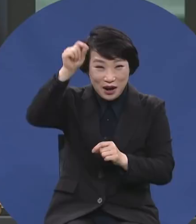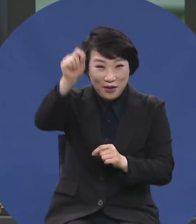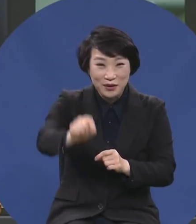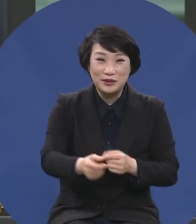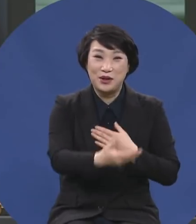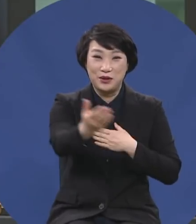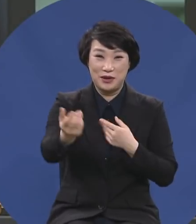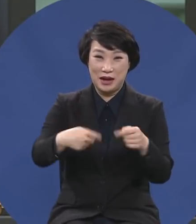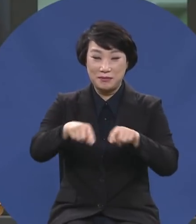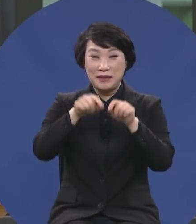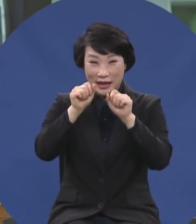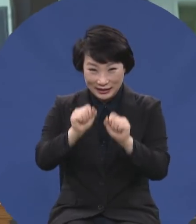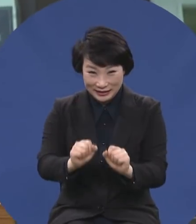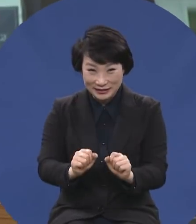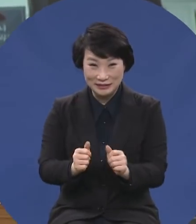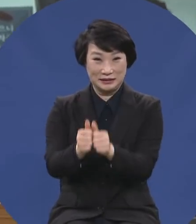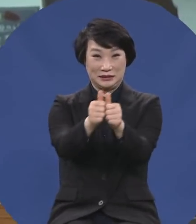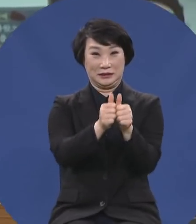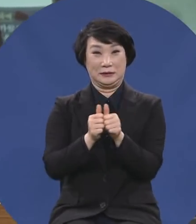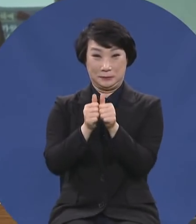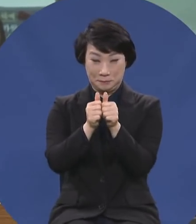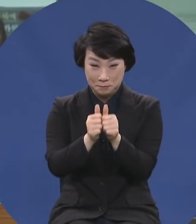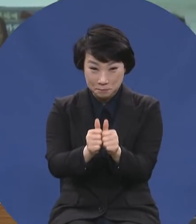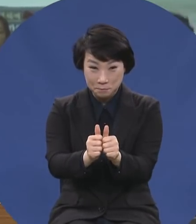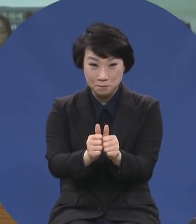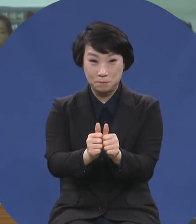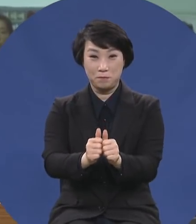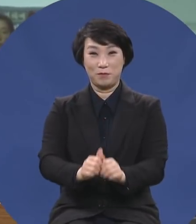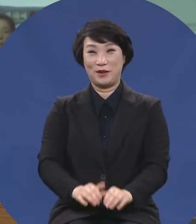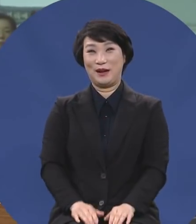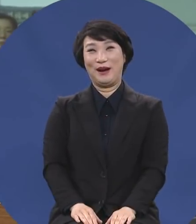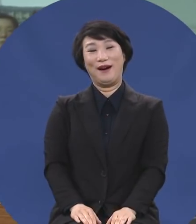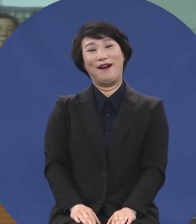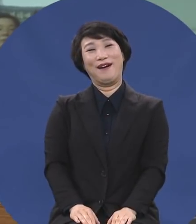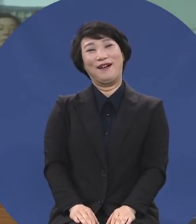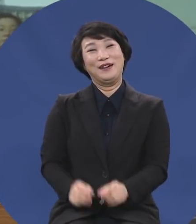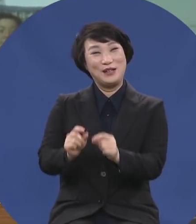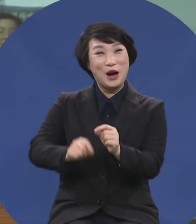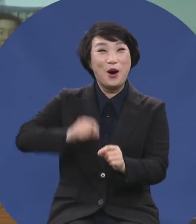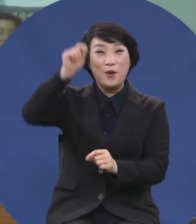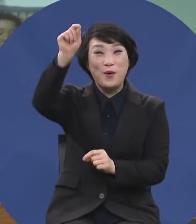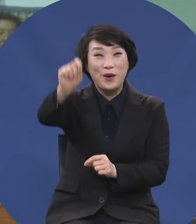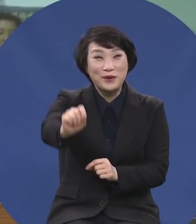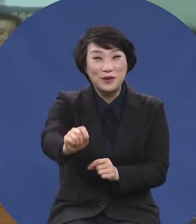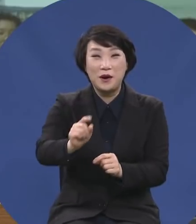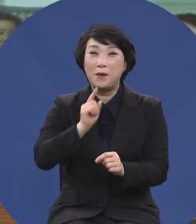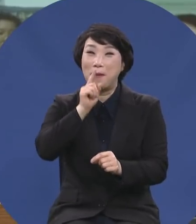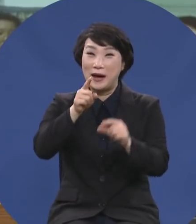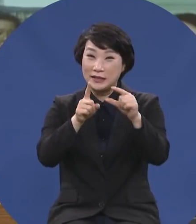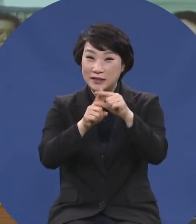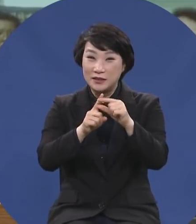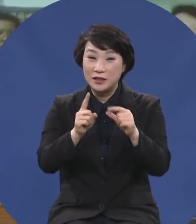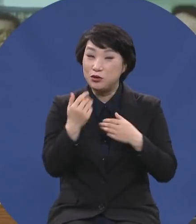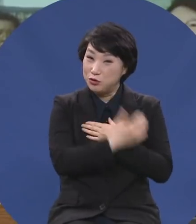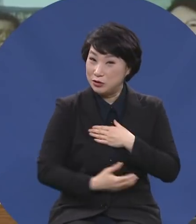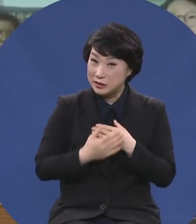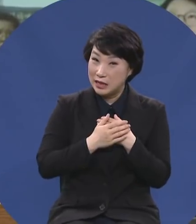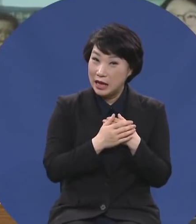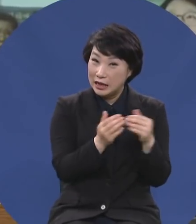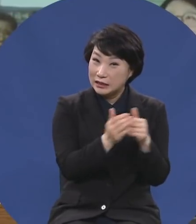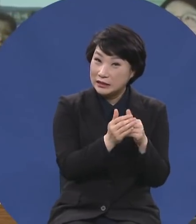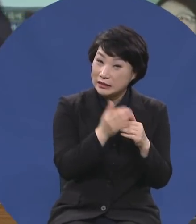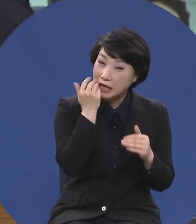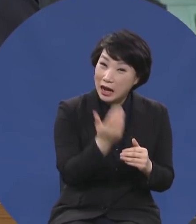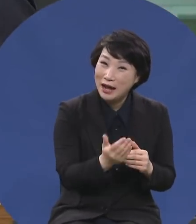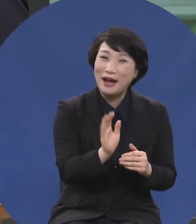영원토록 너희와 함께 있게 하시리니. 영원토록이라고 하는 말은 육신에게 해당되는